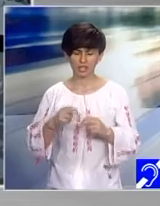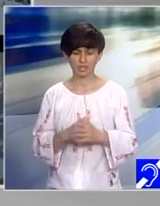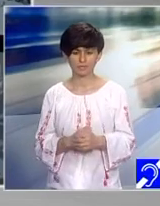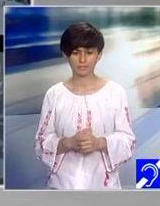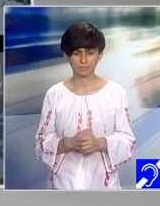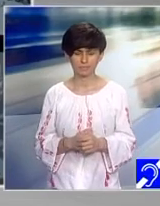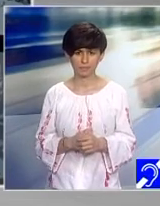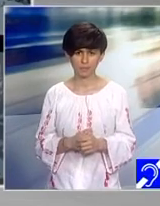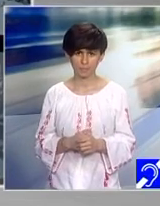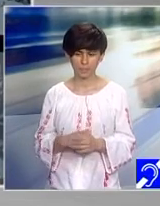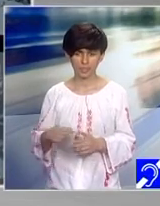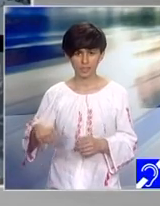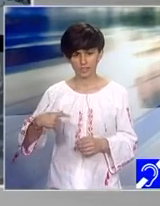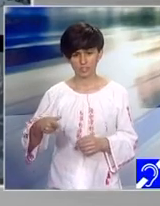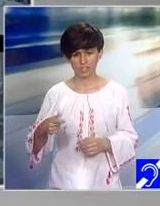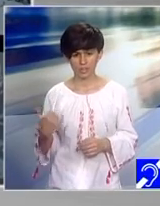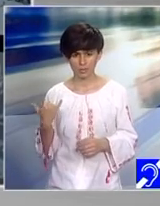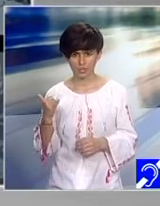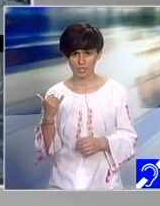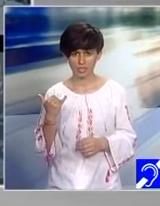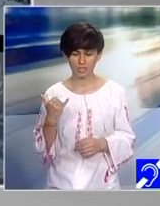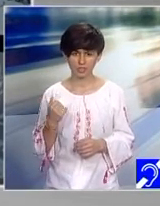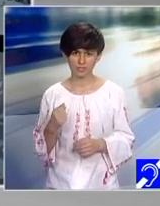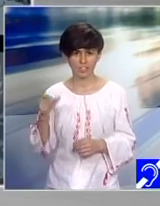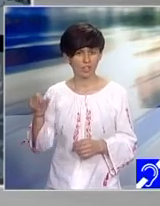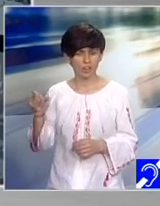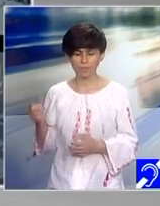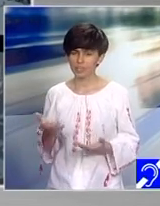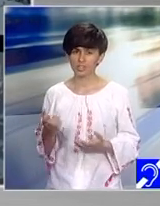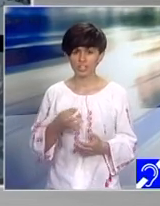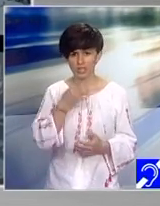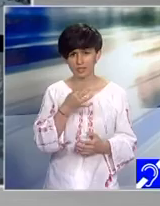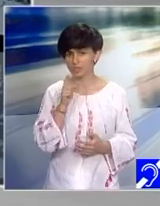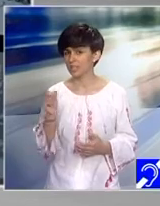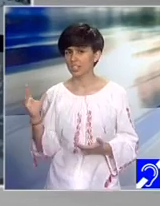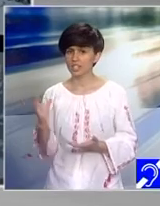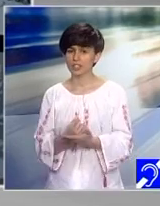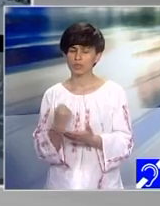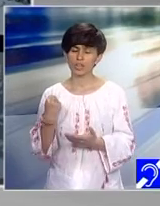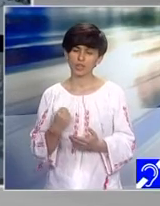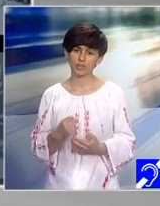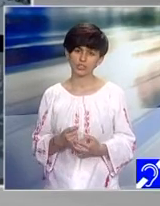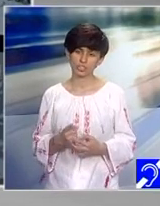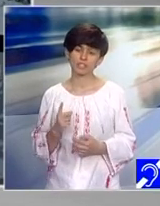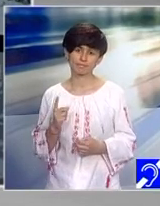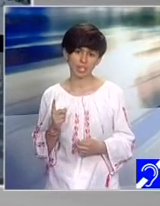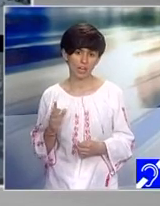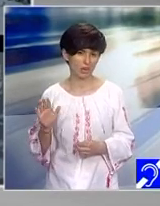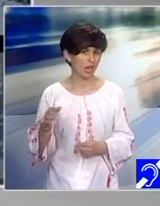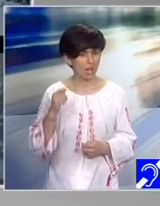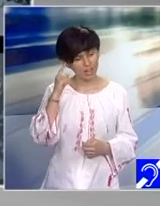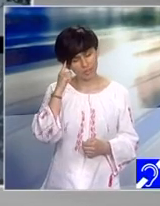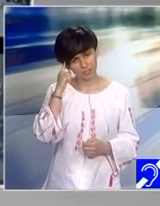apoi dintr-o dată vine Remania, zice, am fost plin de bune intenții, dar nu am reușit. E bine, în Polonia,